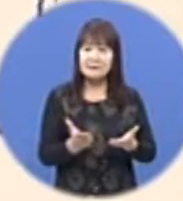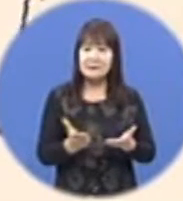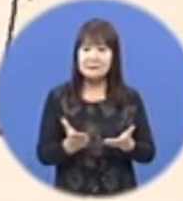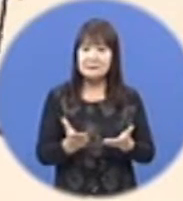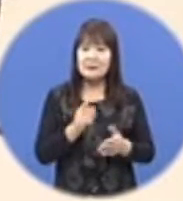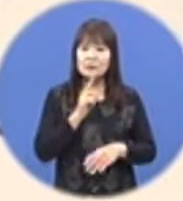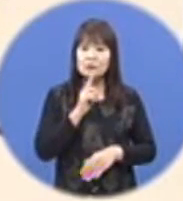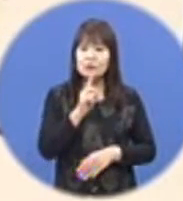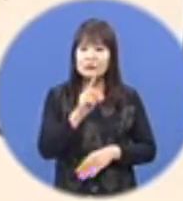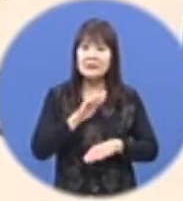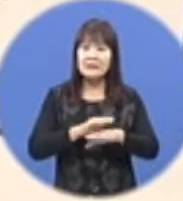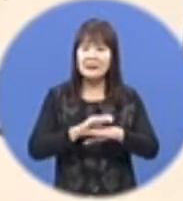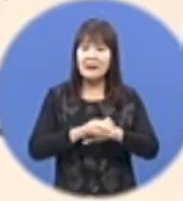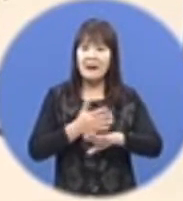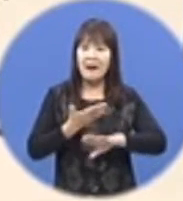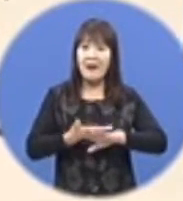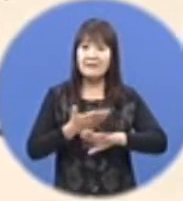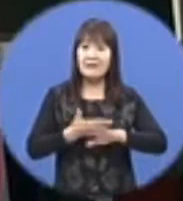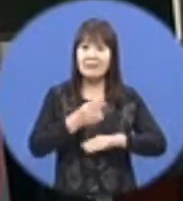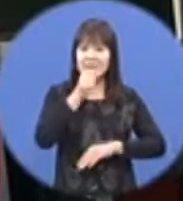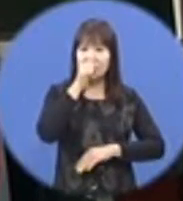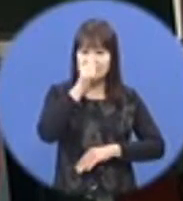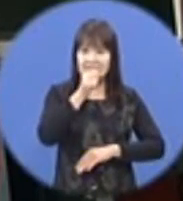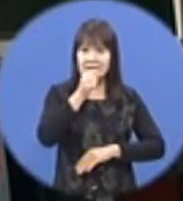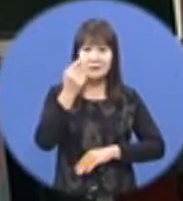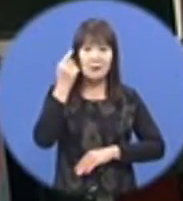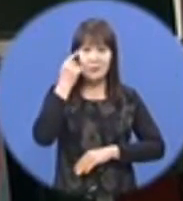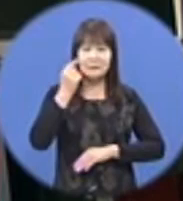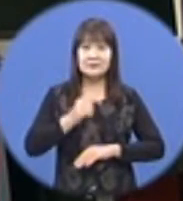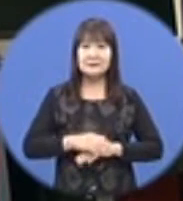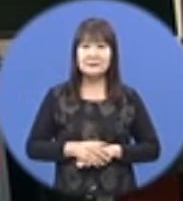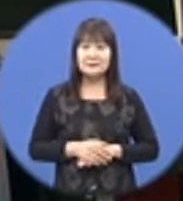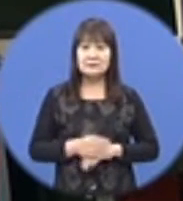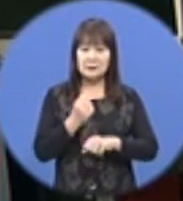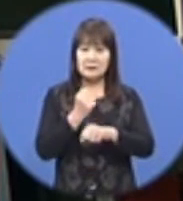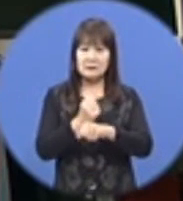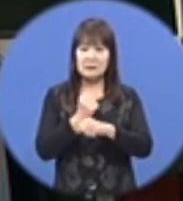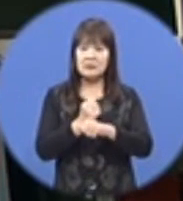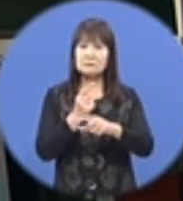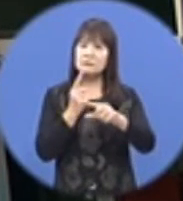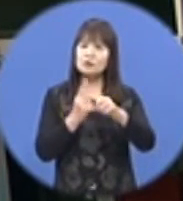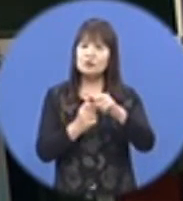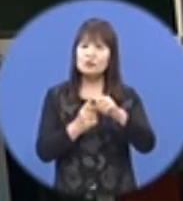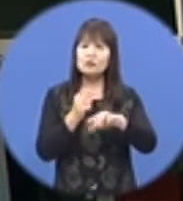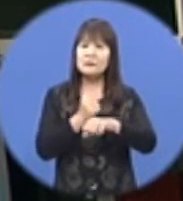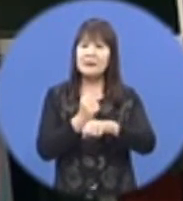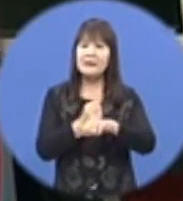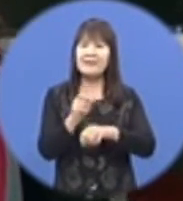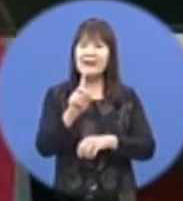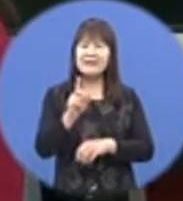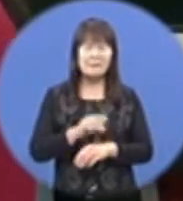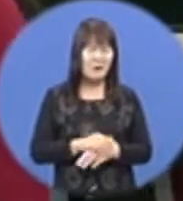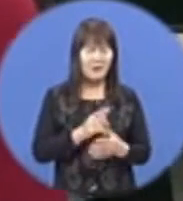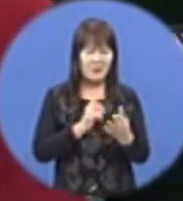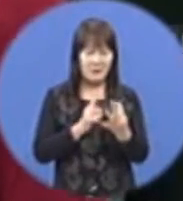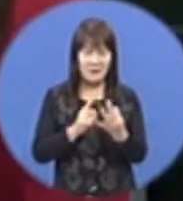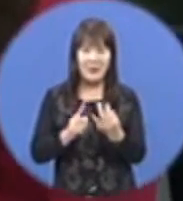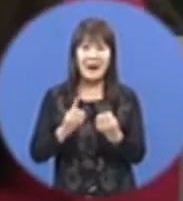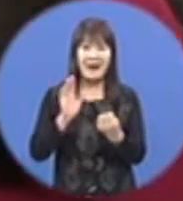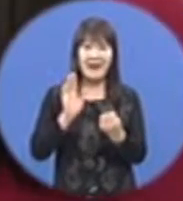ていいテーマかなということでまとまりました。 制作中大変だったことはありますか？ もうたくさんあるんです